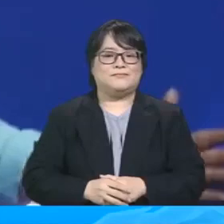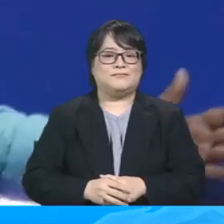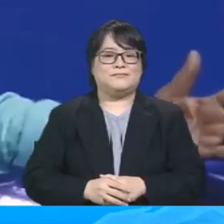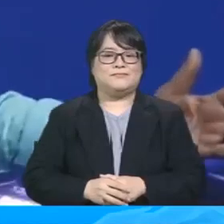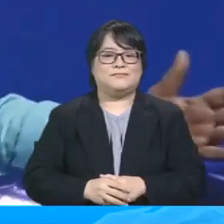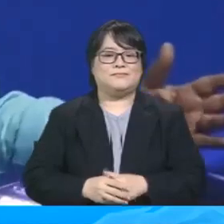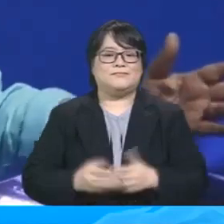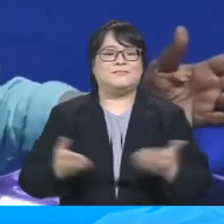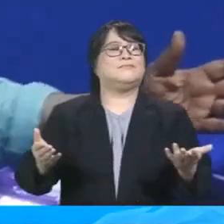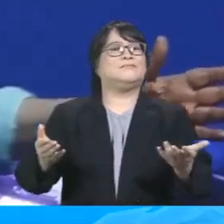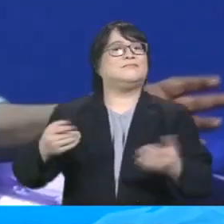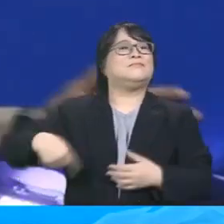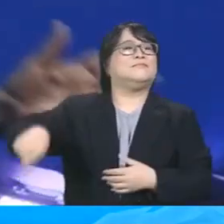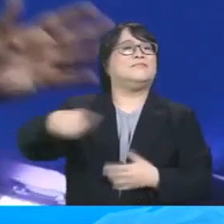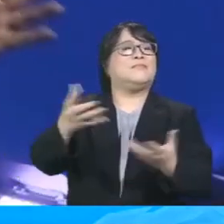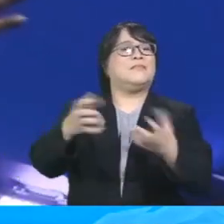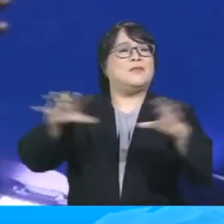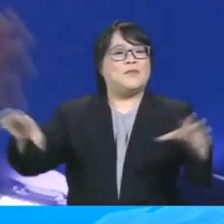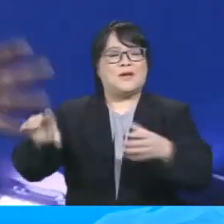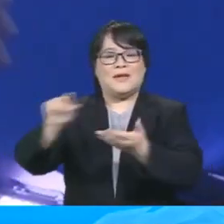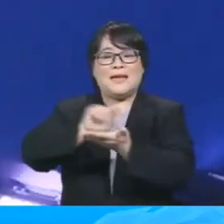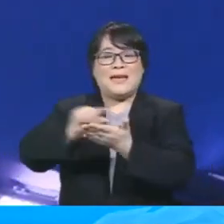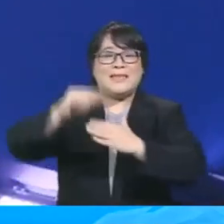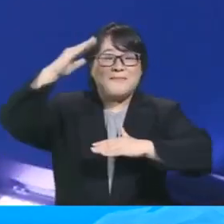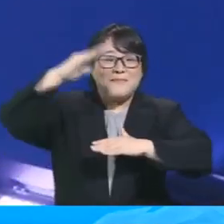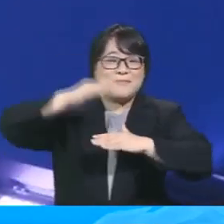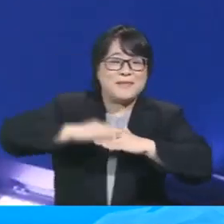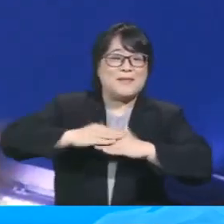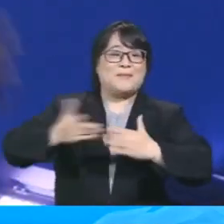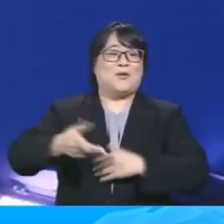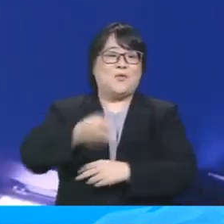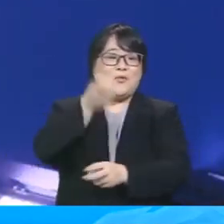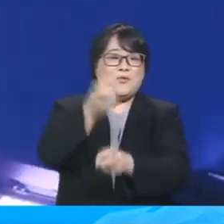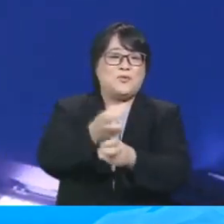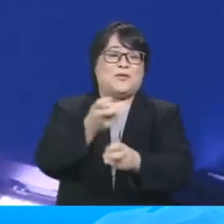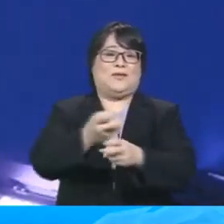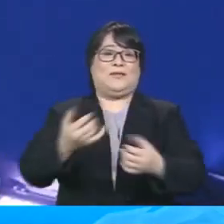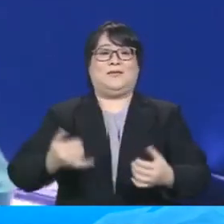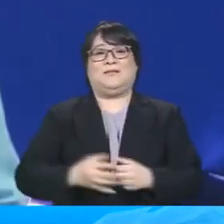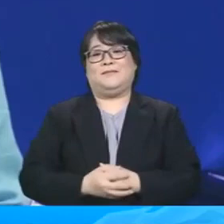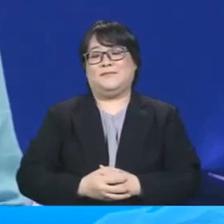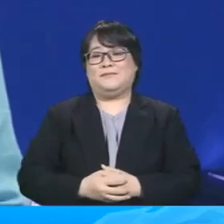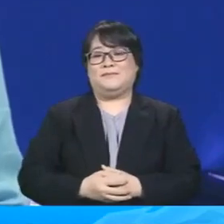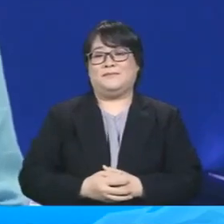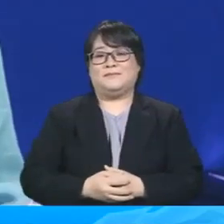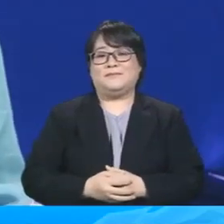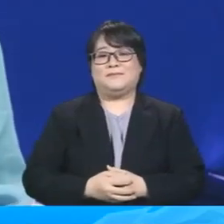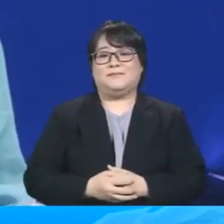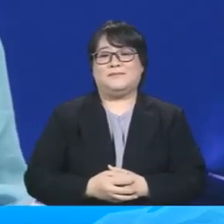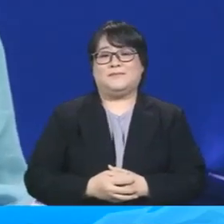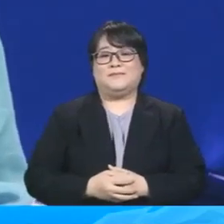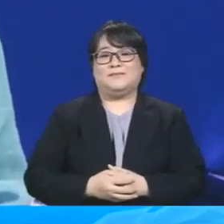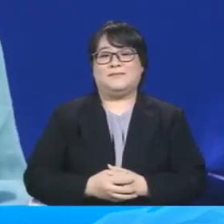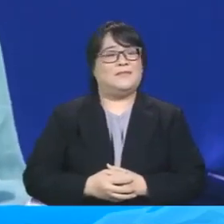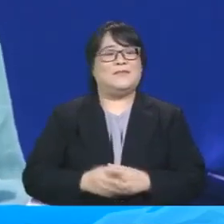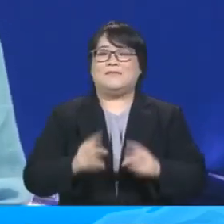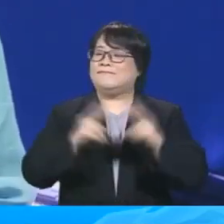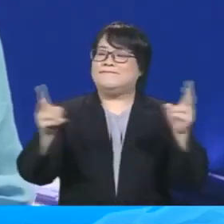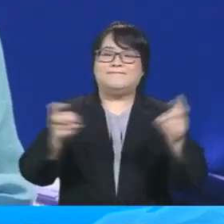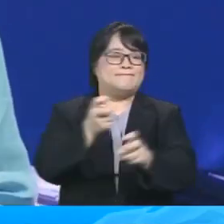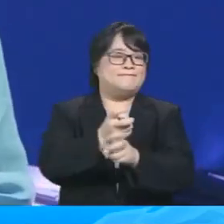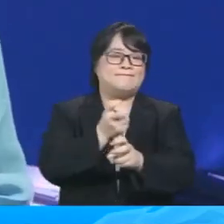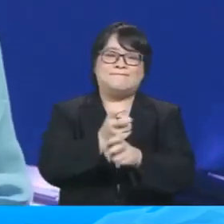Pelan ya, berapa suka pelaksanaan gaji minimum pun begitu sukar sekali. Ya, begitu sukar.